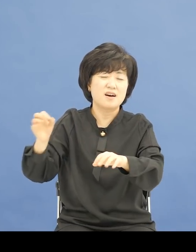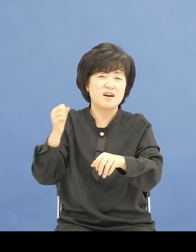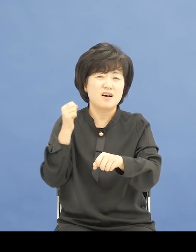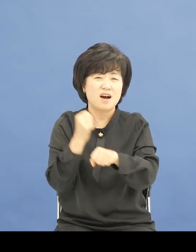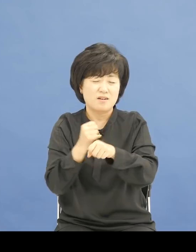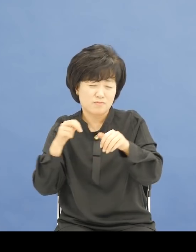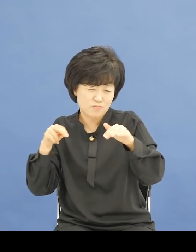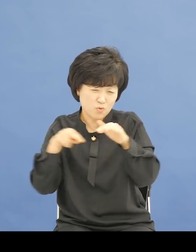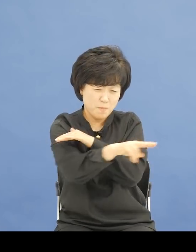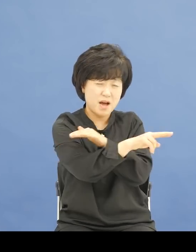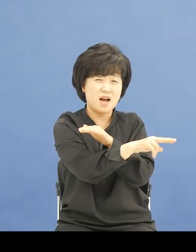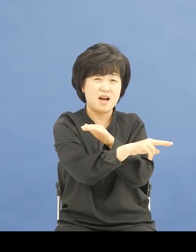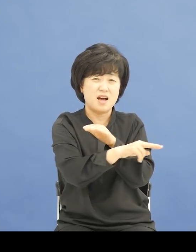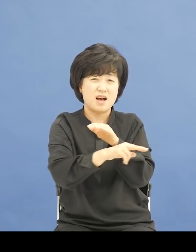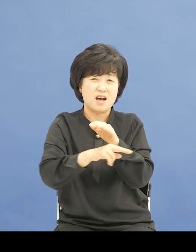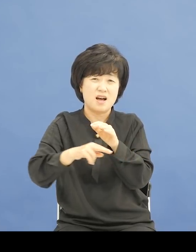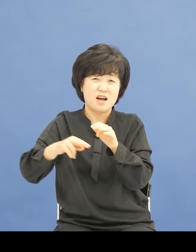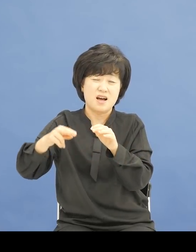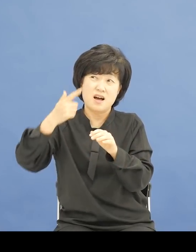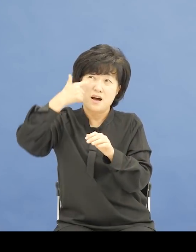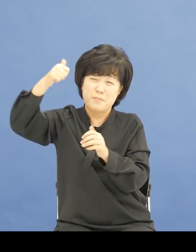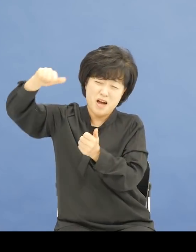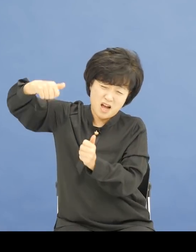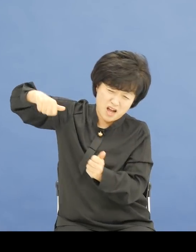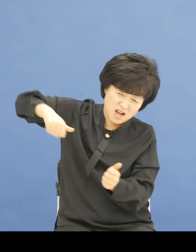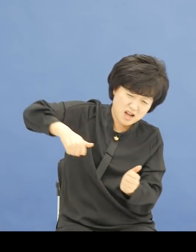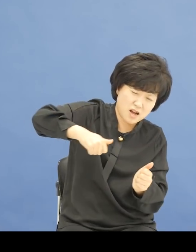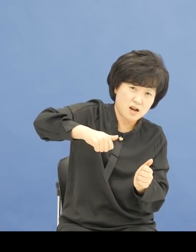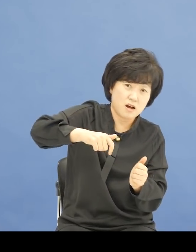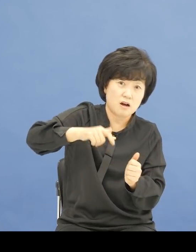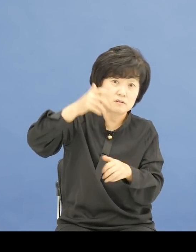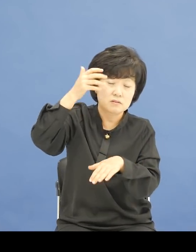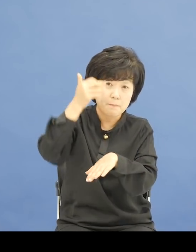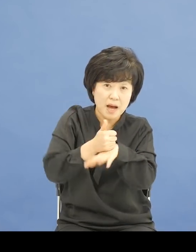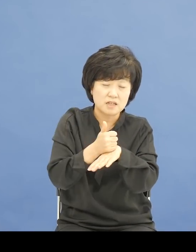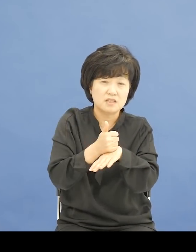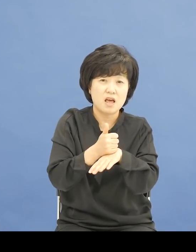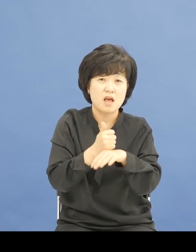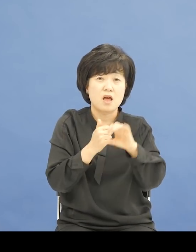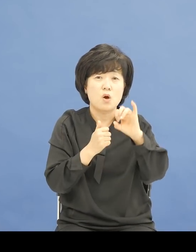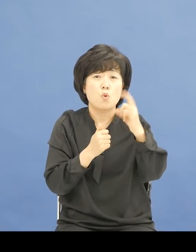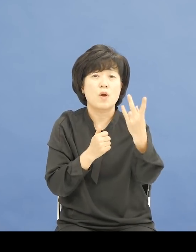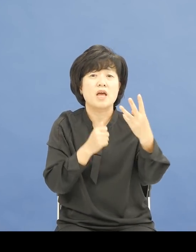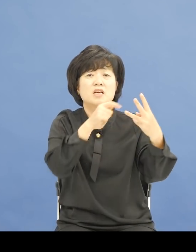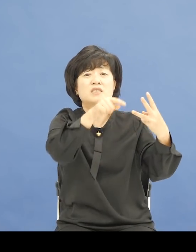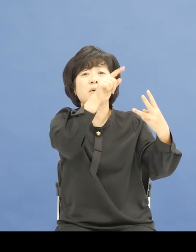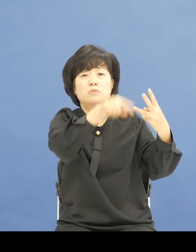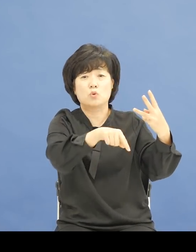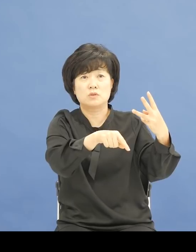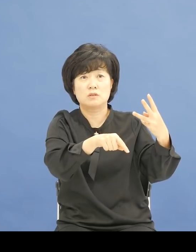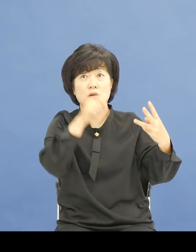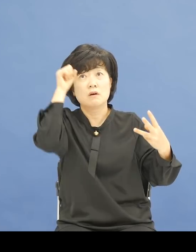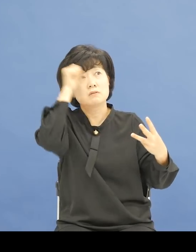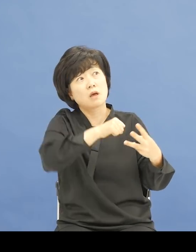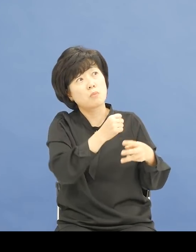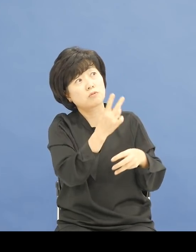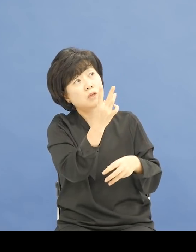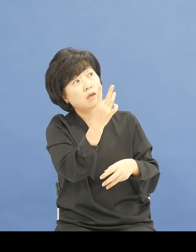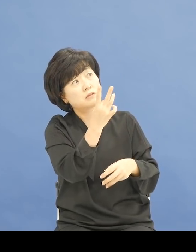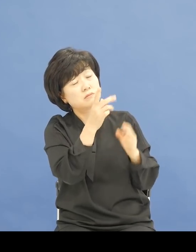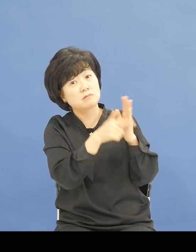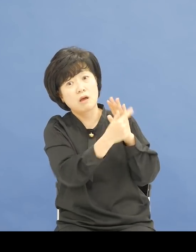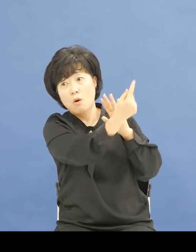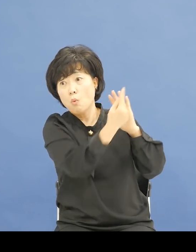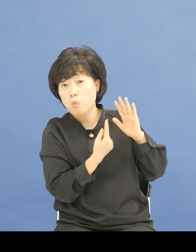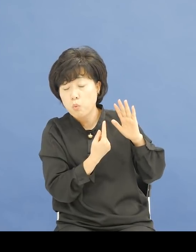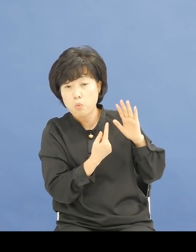천사를 보내주신 겁니다. 네. 마침 저희 막내 외삼촌이 그때 올 시간이 아닌데 새벽 3시인가 네. 그 시간에 올 일이 없잖아요. 그렇죠.